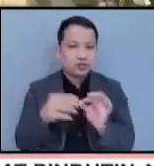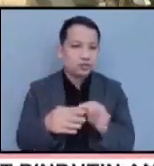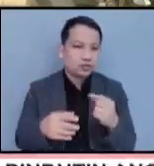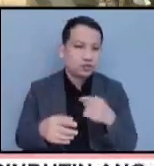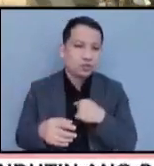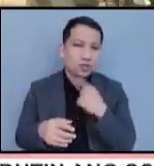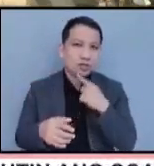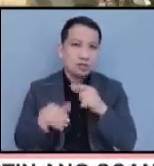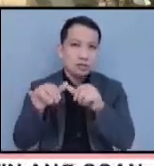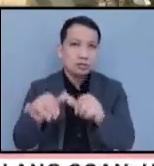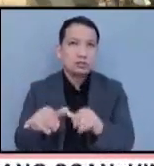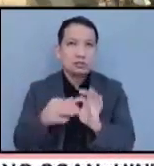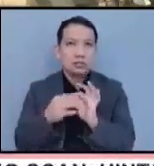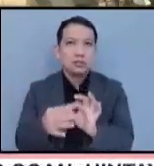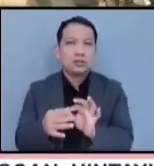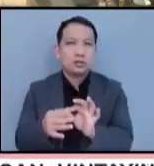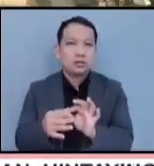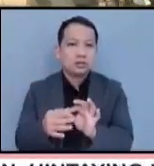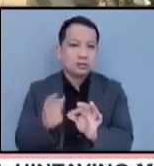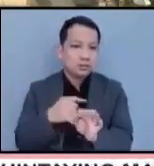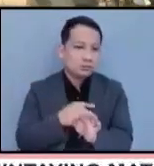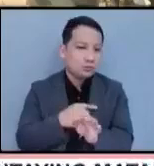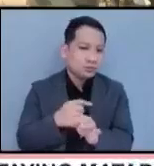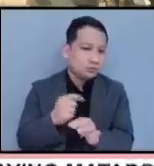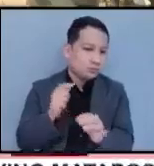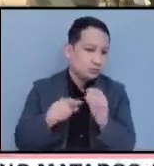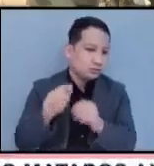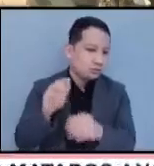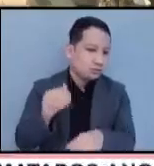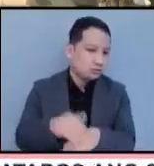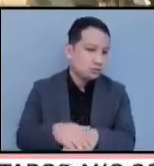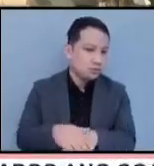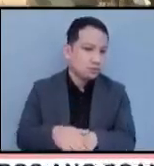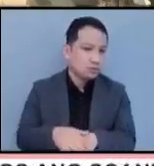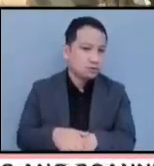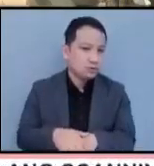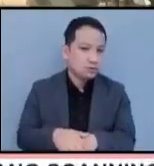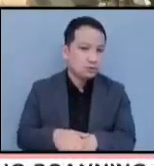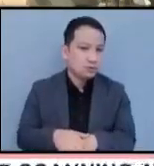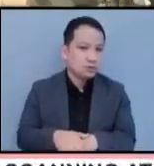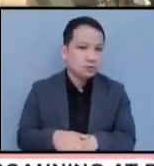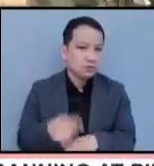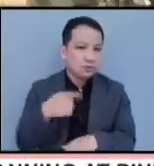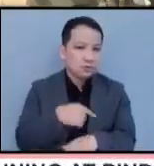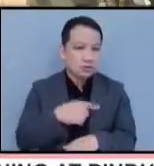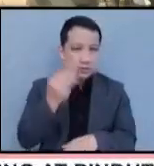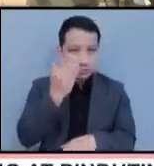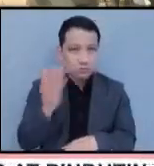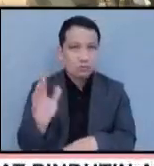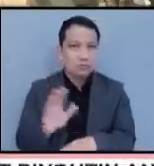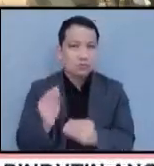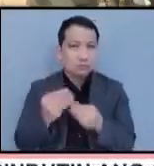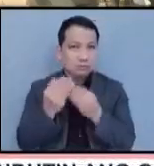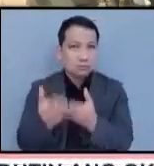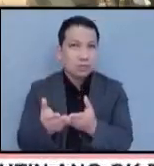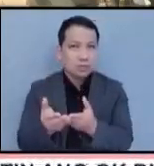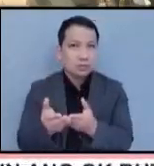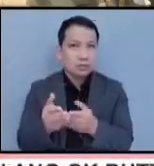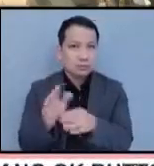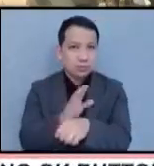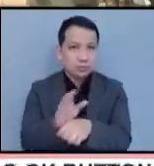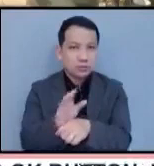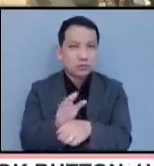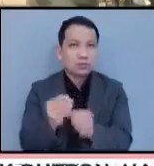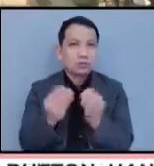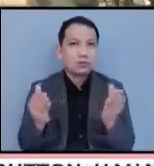apektadong residente sa evacuation centers. Kaya mukahi ng Pangulo sa mga opisyal, bigyan ng mga pagkakaabalahan ang mga evacuee, lalo na ang